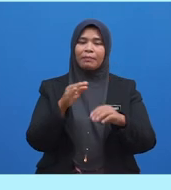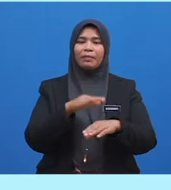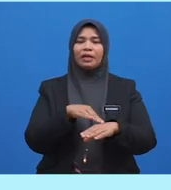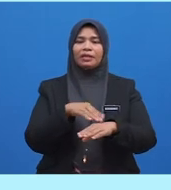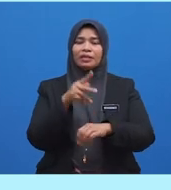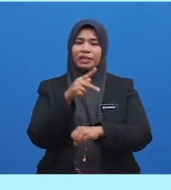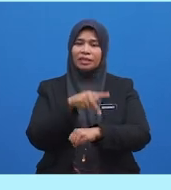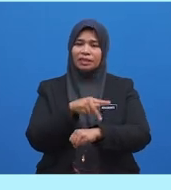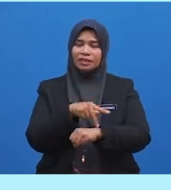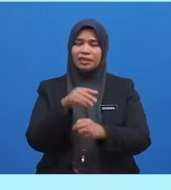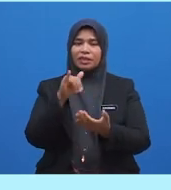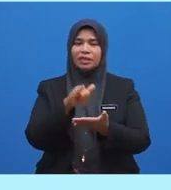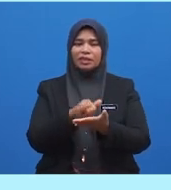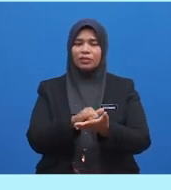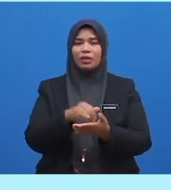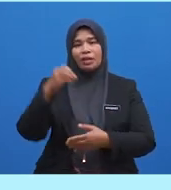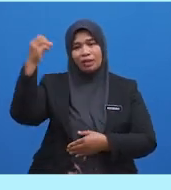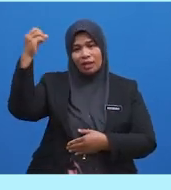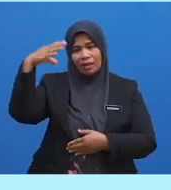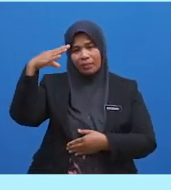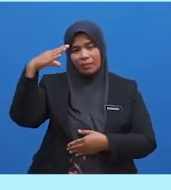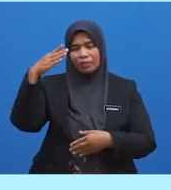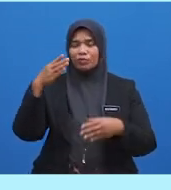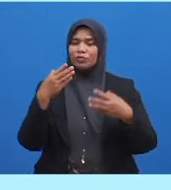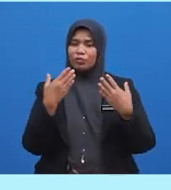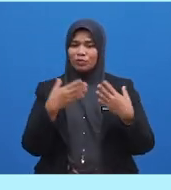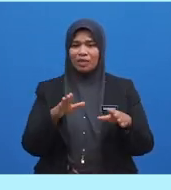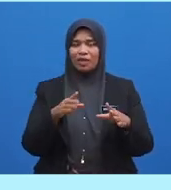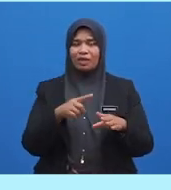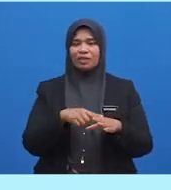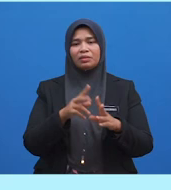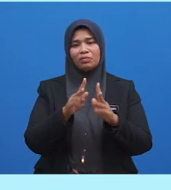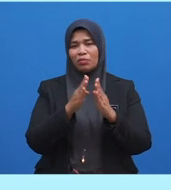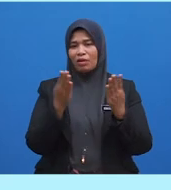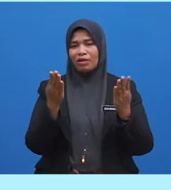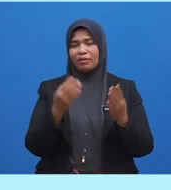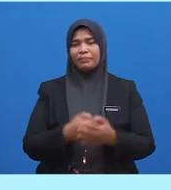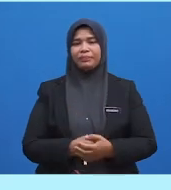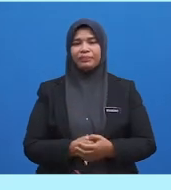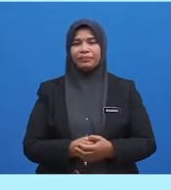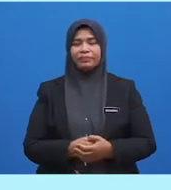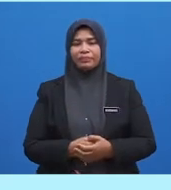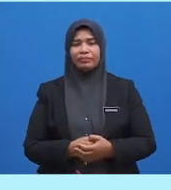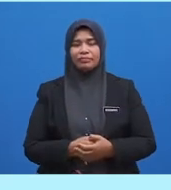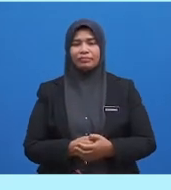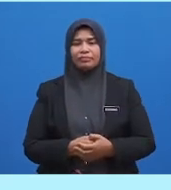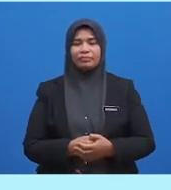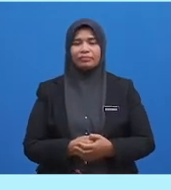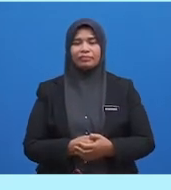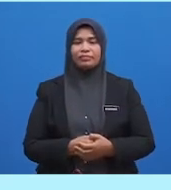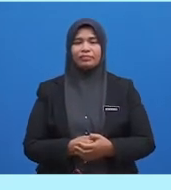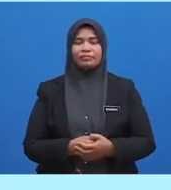ketika itu lampu sudah pun di pasang hai hai